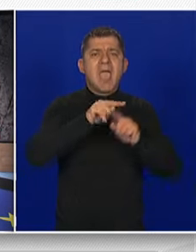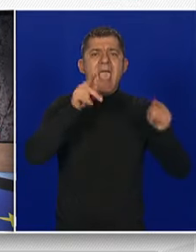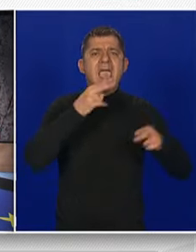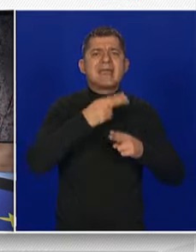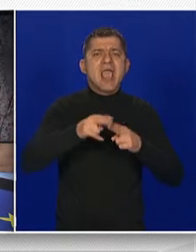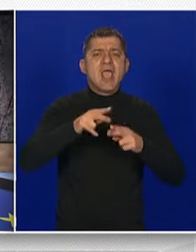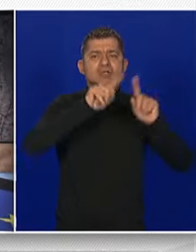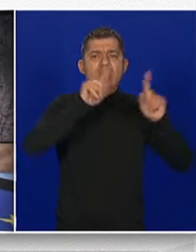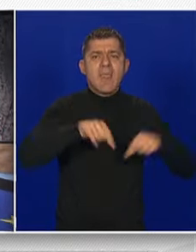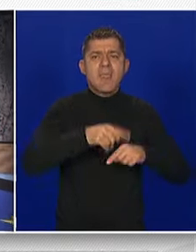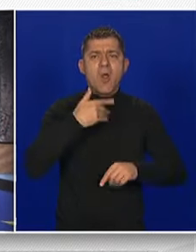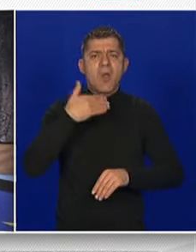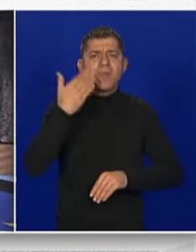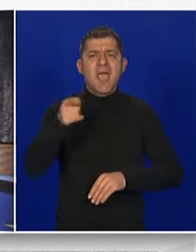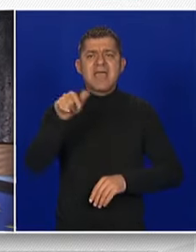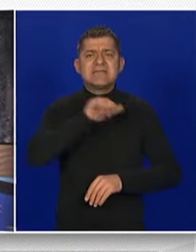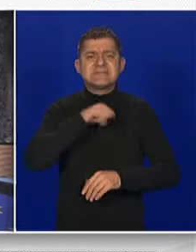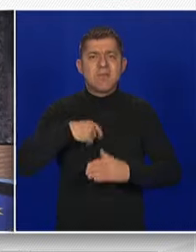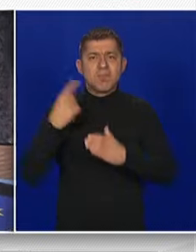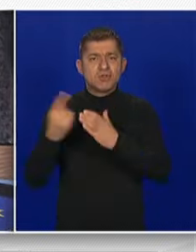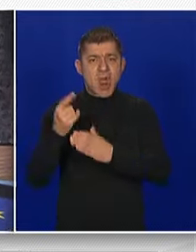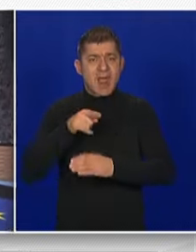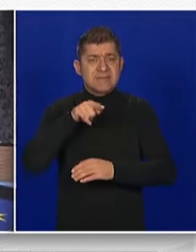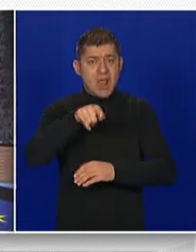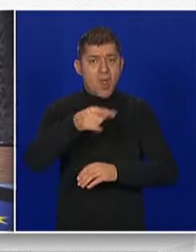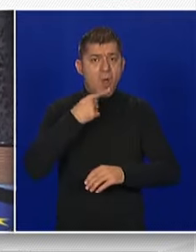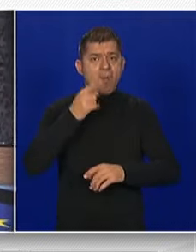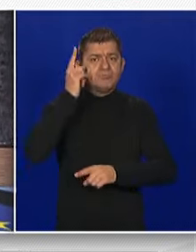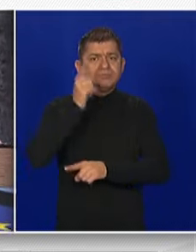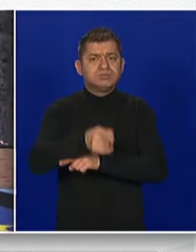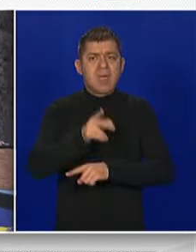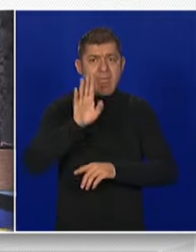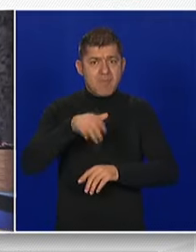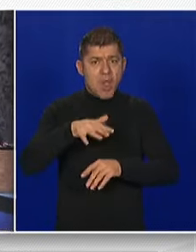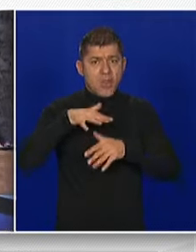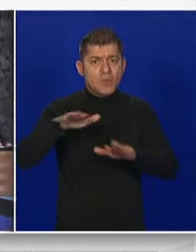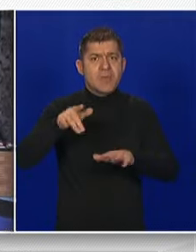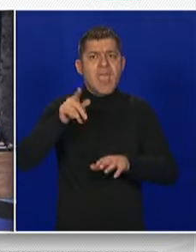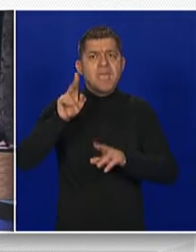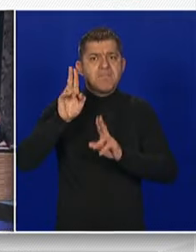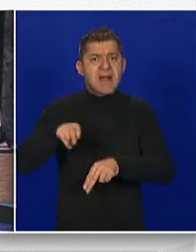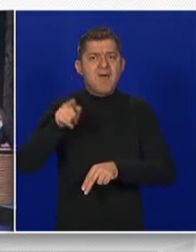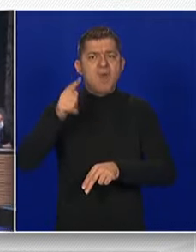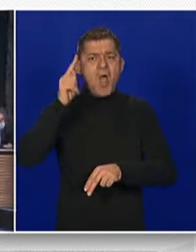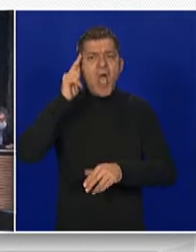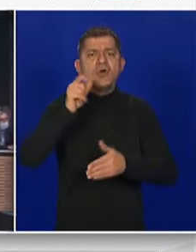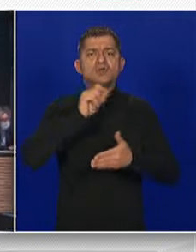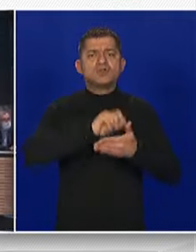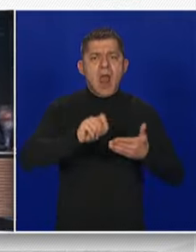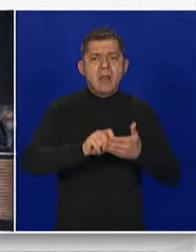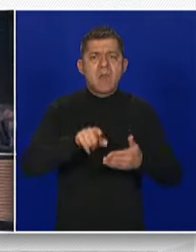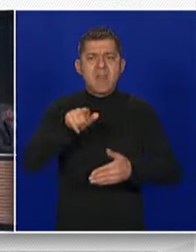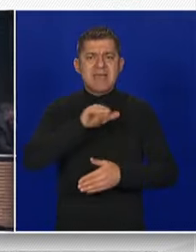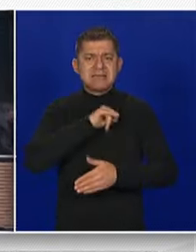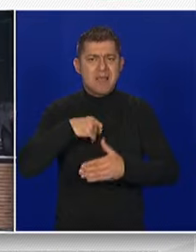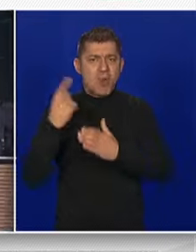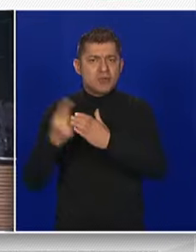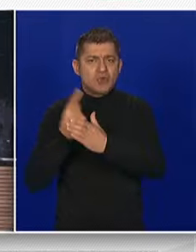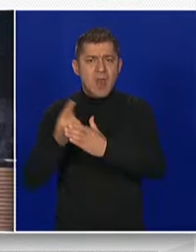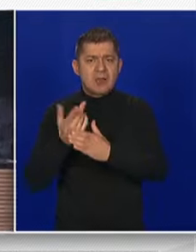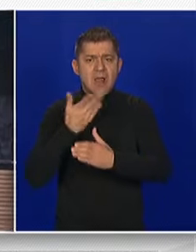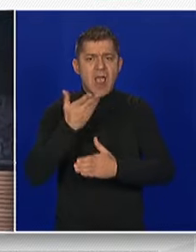se ona izdaju, da li ljudi imaju pravo se na njih eventualno požaliti, i da